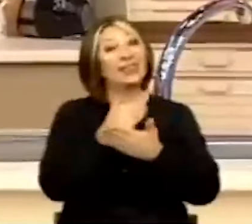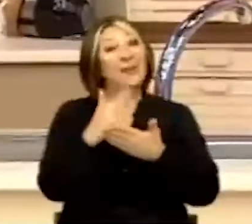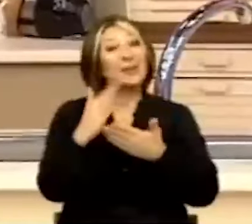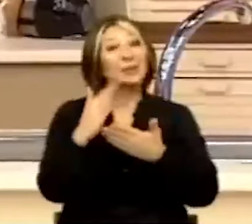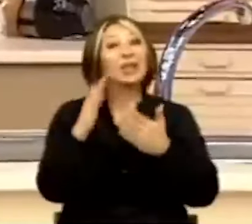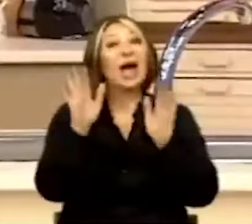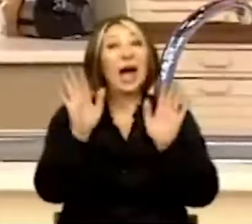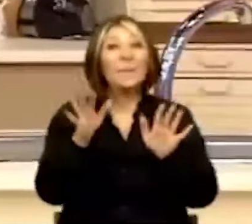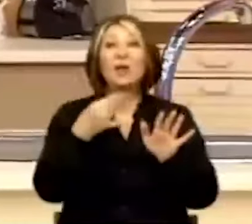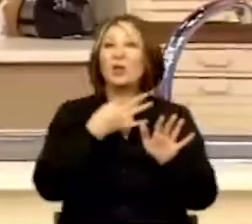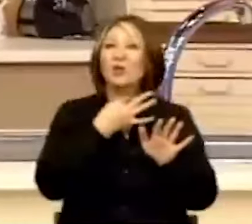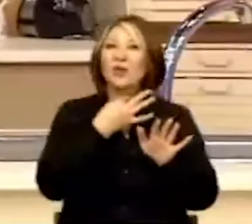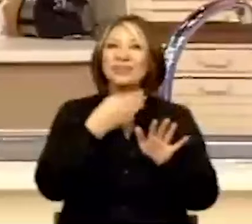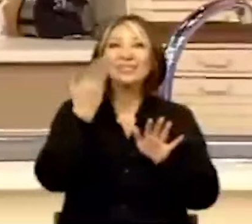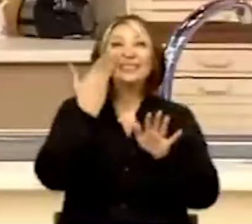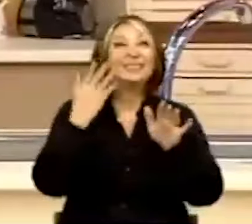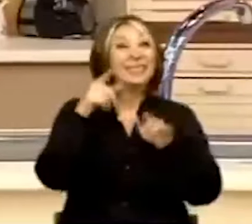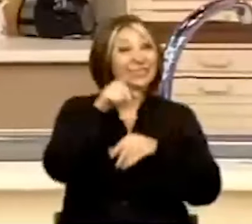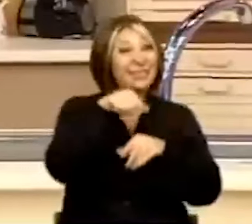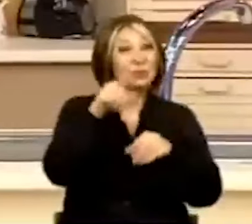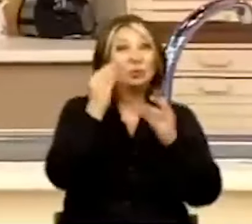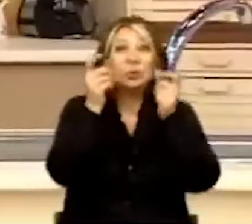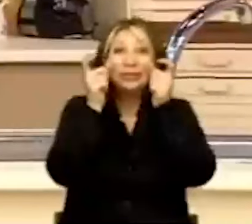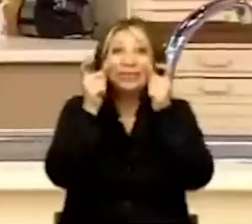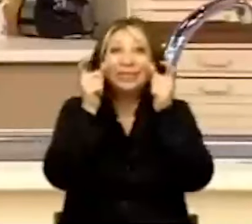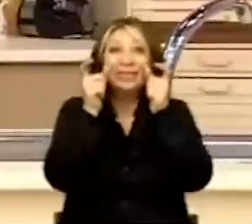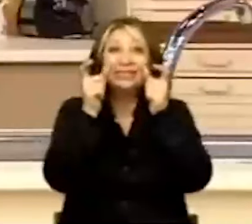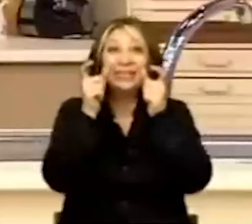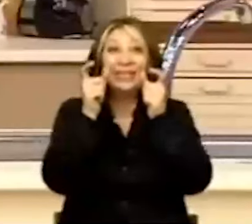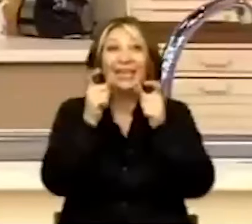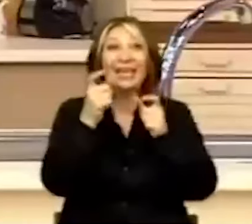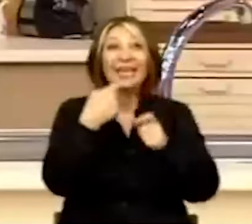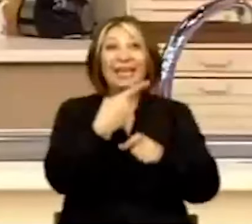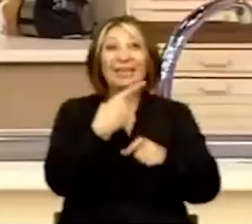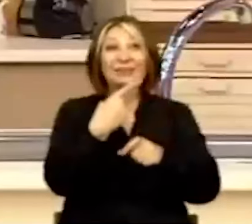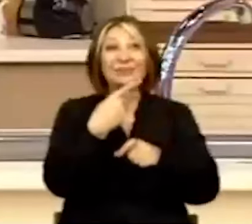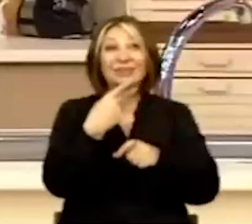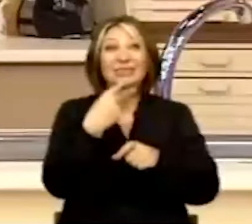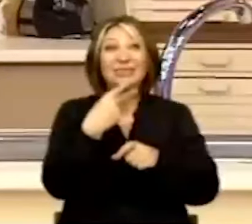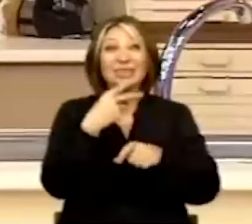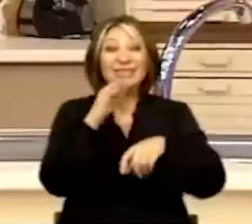ediyoruz. Ama lütfen seyircilerimiz çok dikkat etsin. İkimiz de bakın